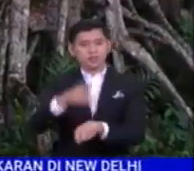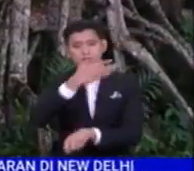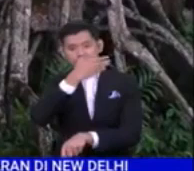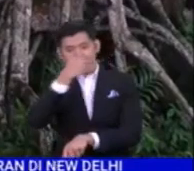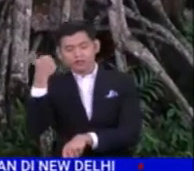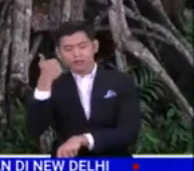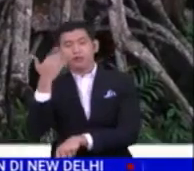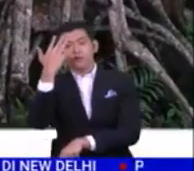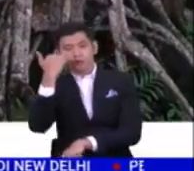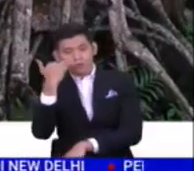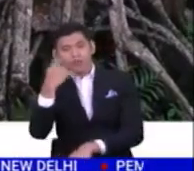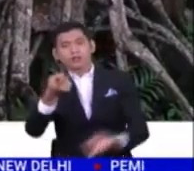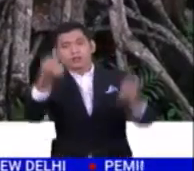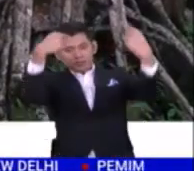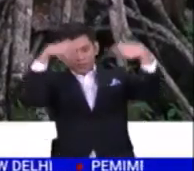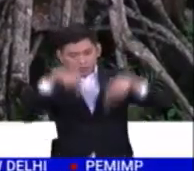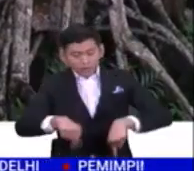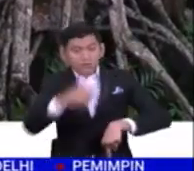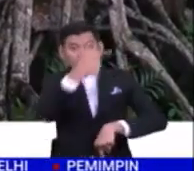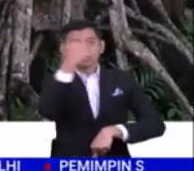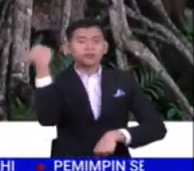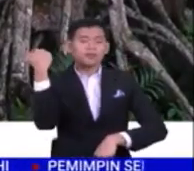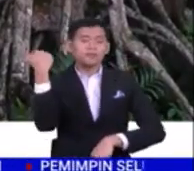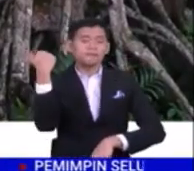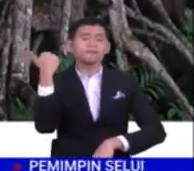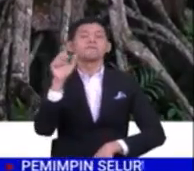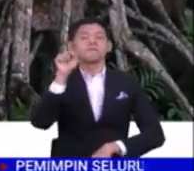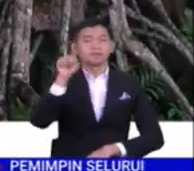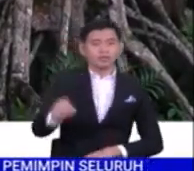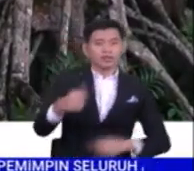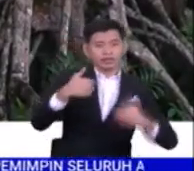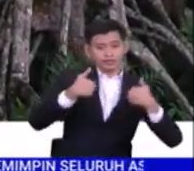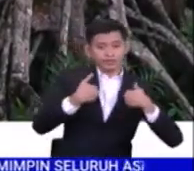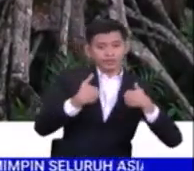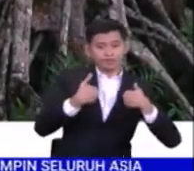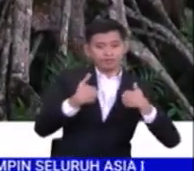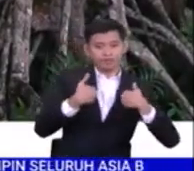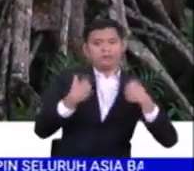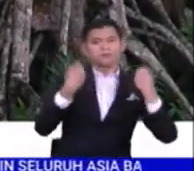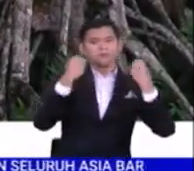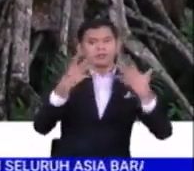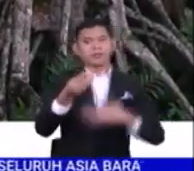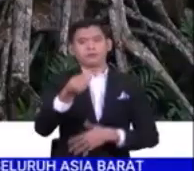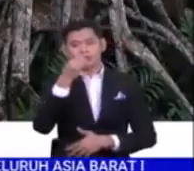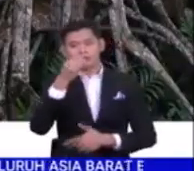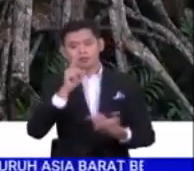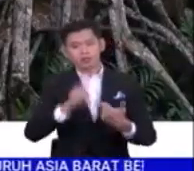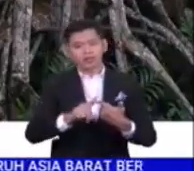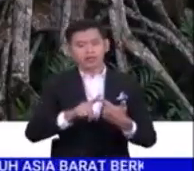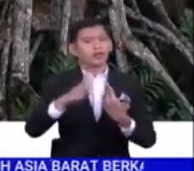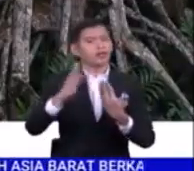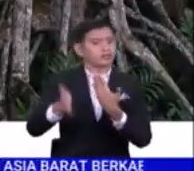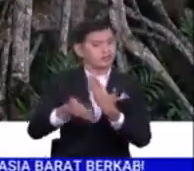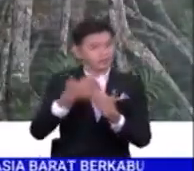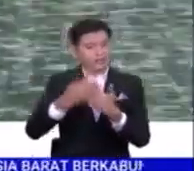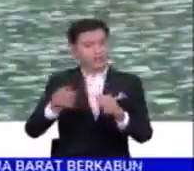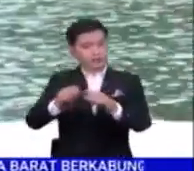the reasons here in Johor they come is because memang ada banyak makanan and the nesting places is